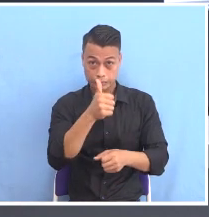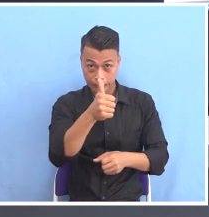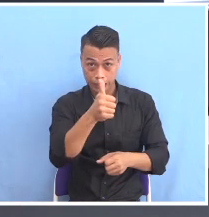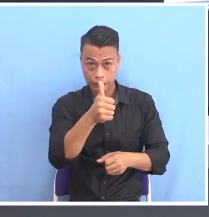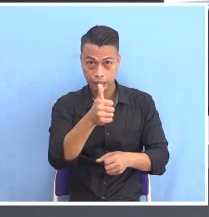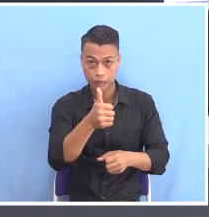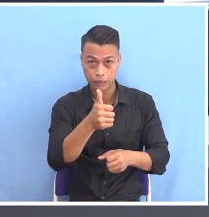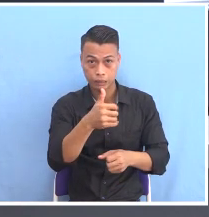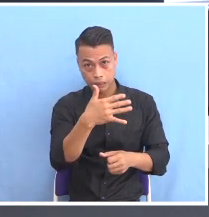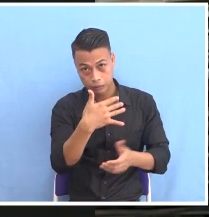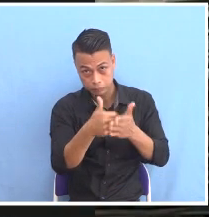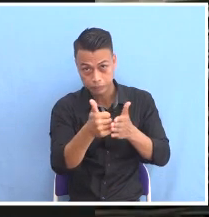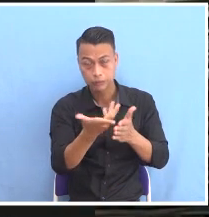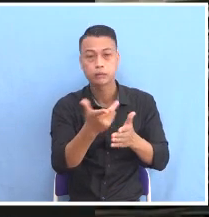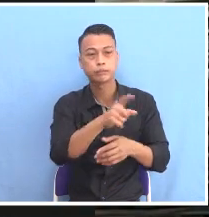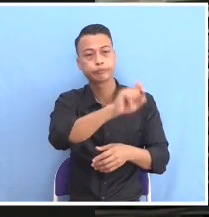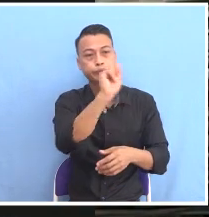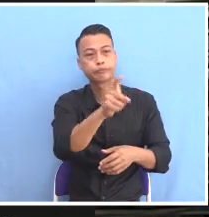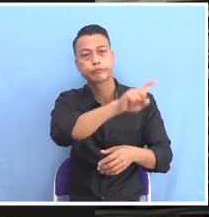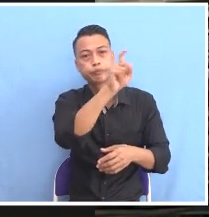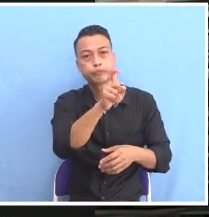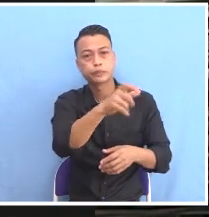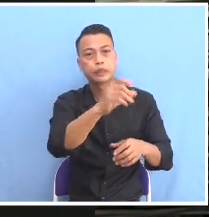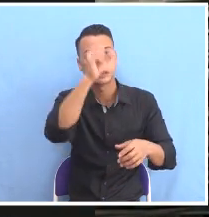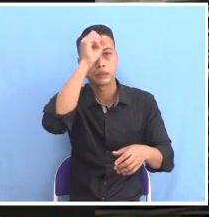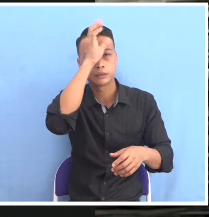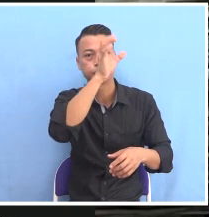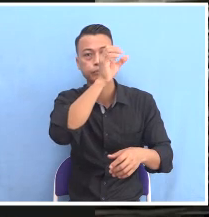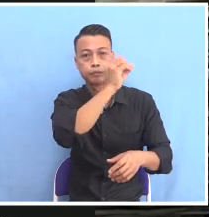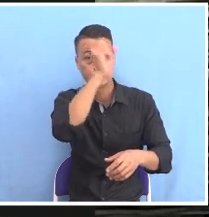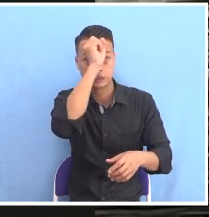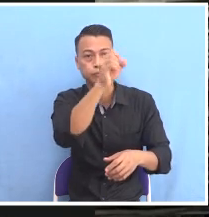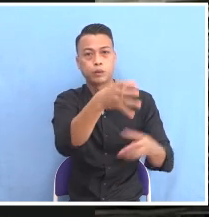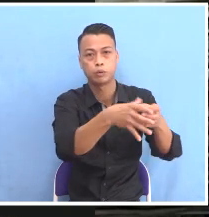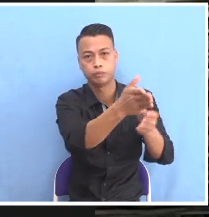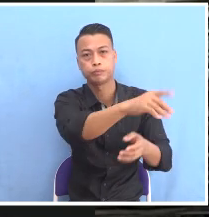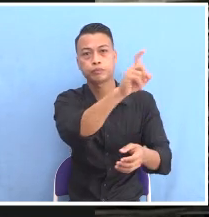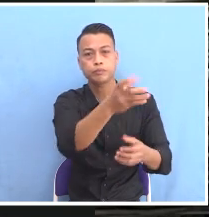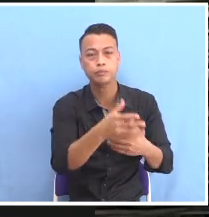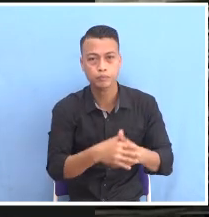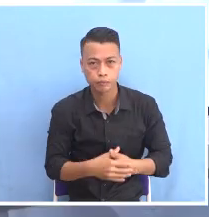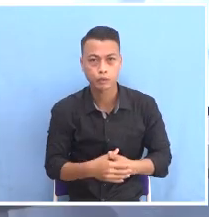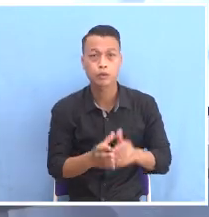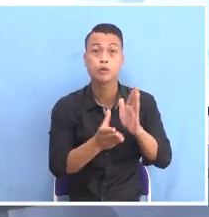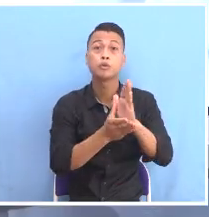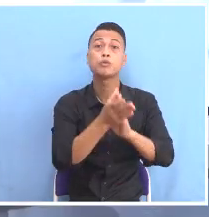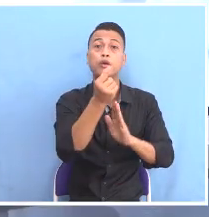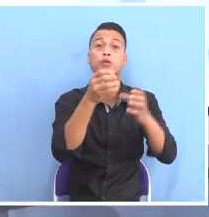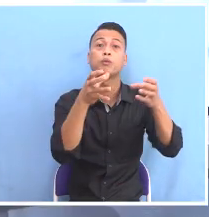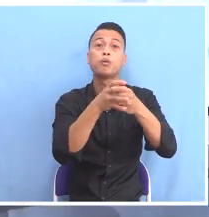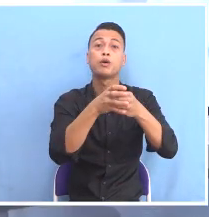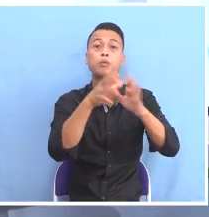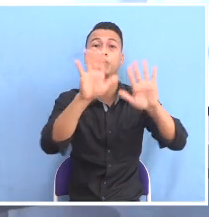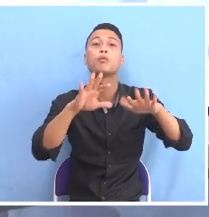ပေါ်မှာဆွေးနွေးပေးစီချင်ပါတယ်။အဲ့တော့ဒေါက်တာစလိုင်းကနေပြီးတော့မှစာပြီးညီကုန်းချုပ်ပေးပါခင်ဗျာ ပြည်ထောင်စုဖွဲ့စည်းမှုပုံဘယ်လိုသွားမလဲ